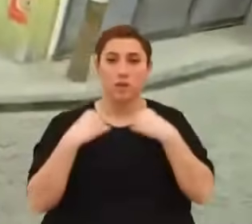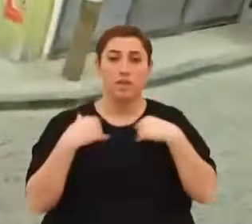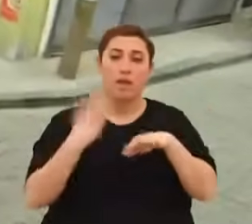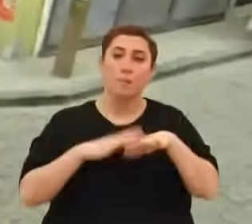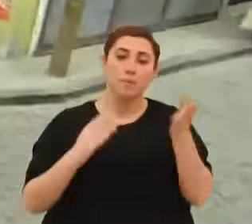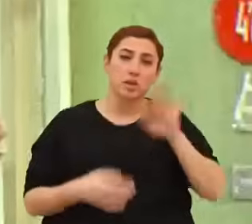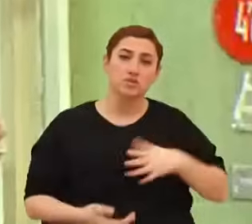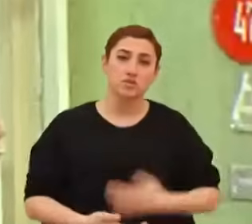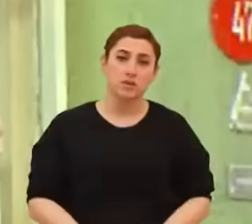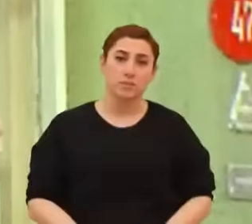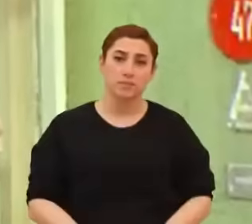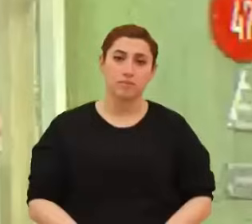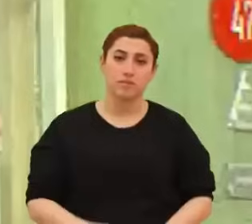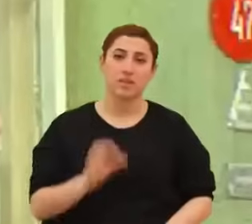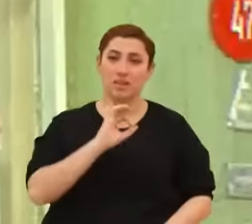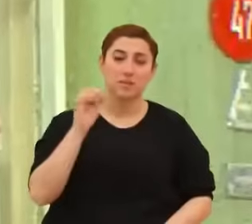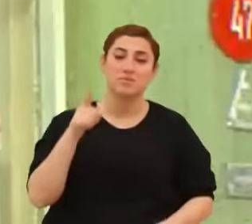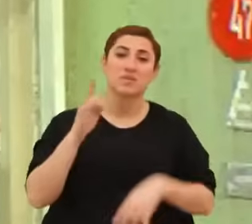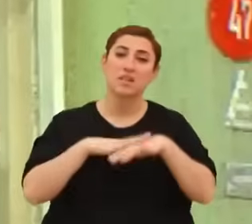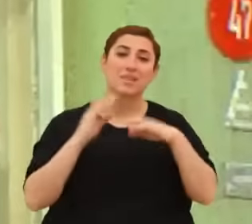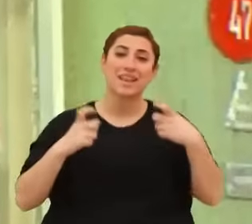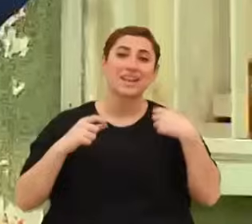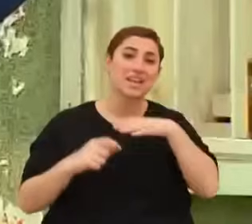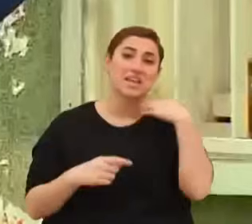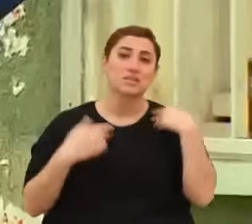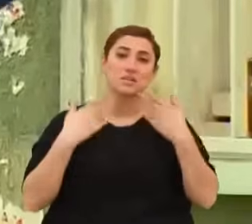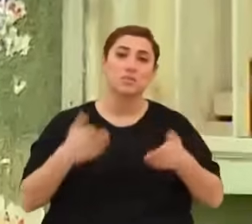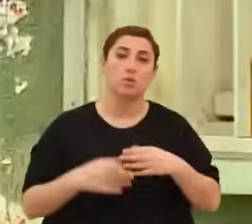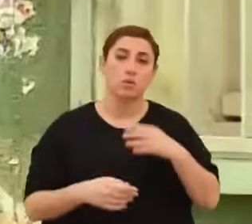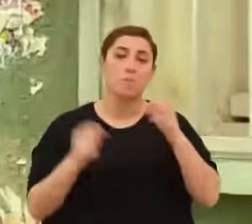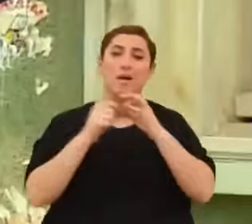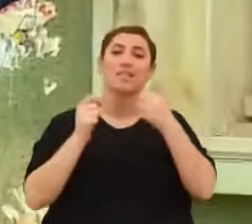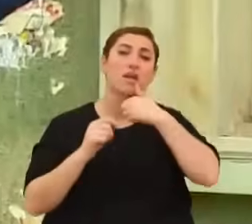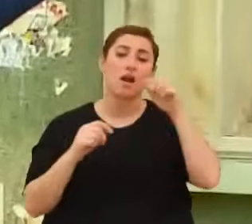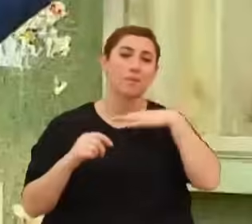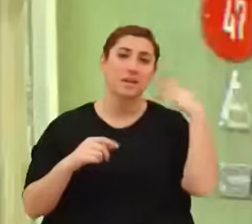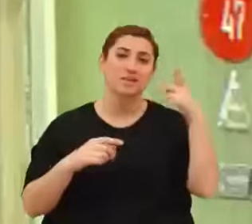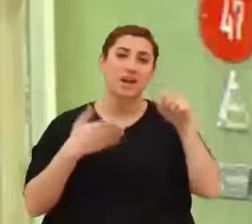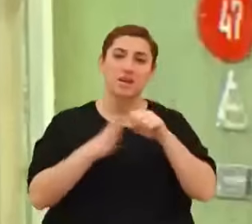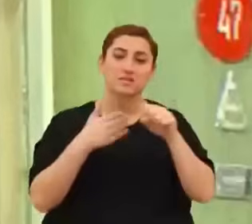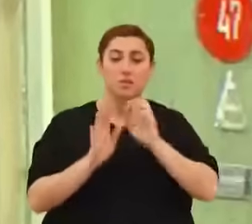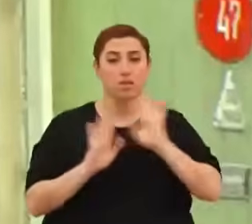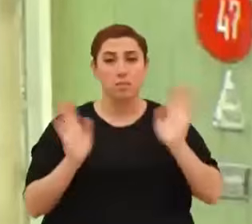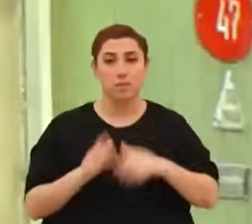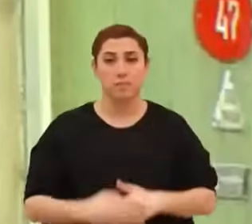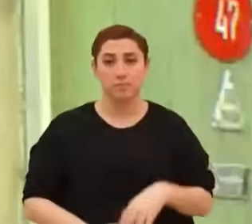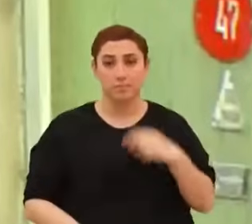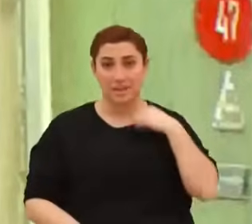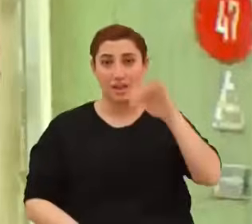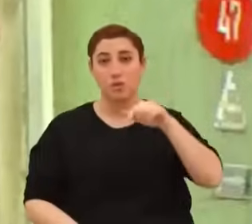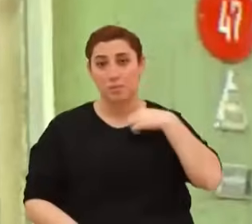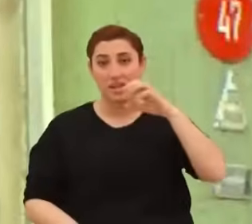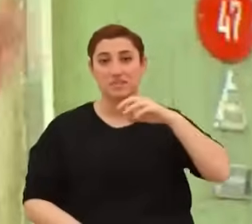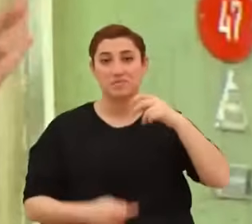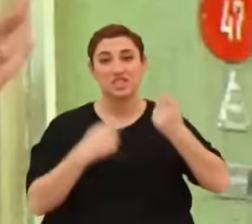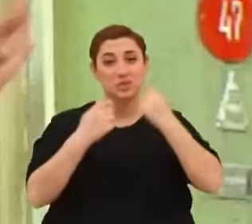yapacaktım? Helal olsun yaptı. Tamam şimdi ne yapacağız şimdi? Nerede kestireceğiz biz onu? Bahtiyar abi keser, kasap abi. Tamam. Biliyorum ben de.